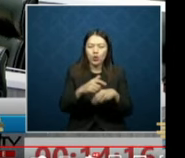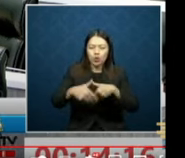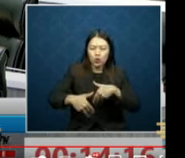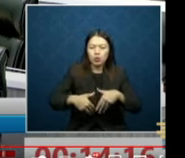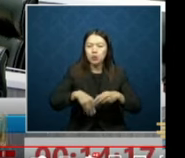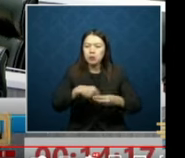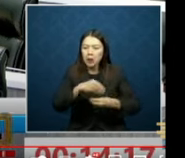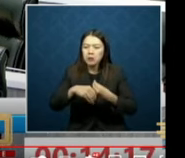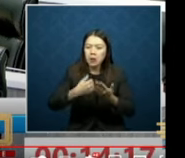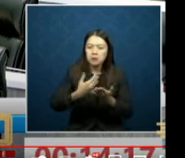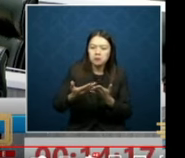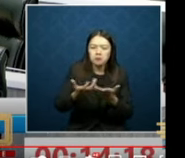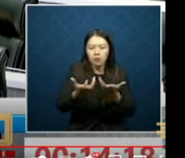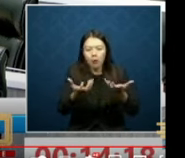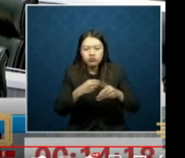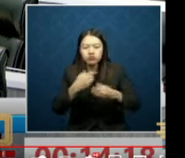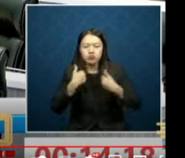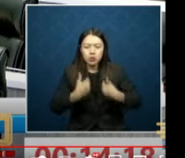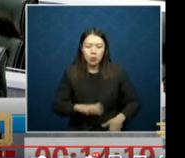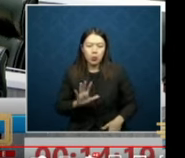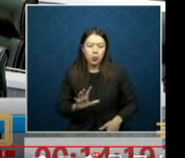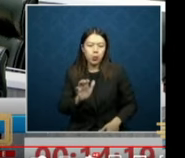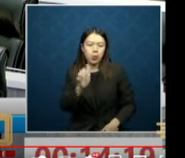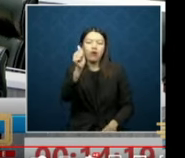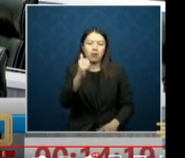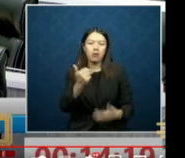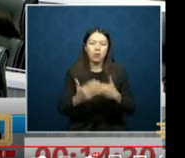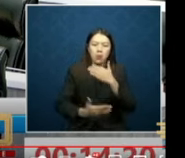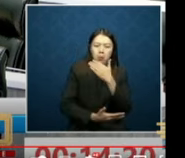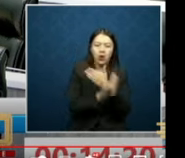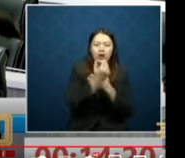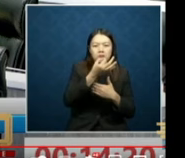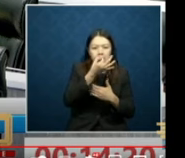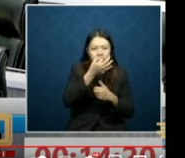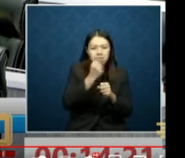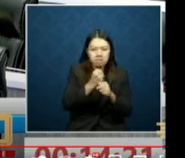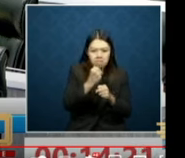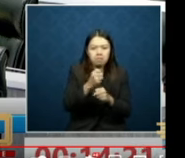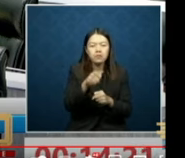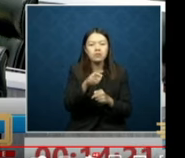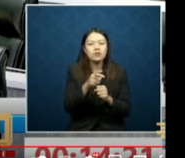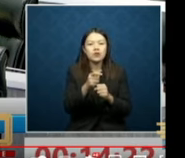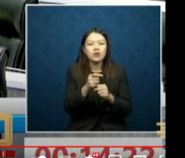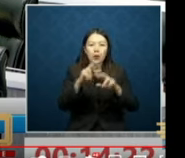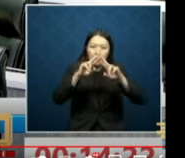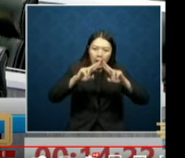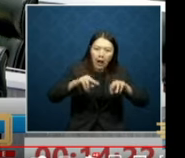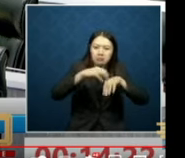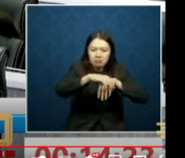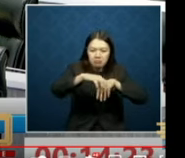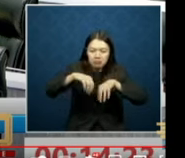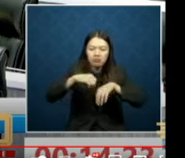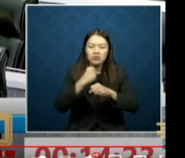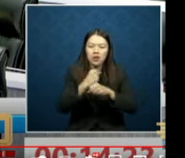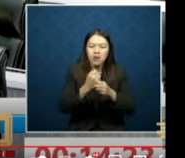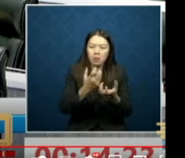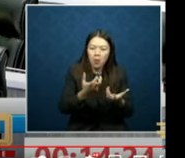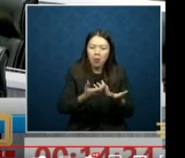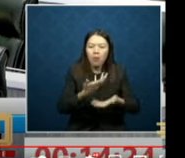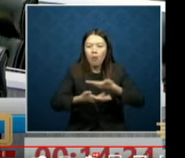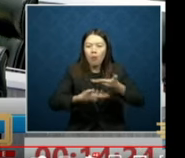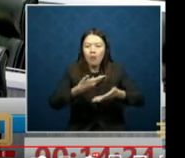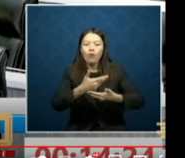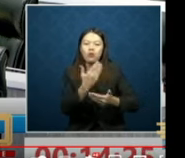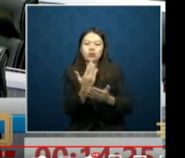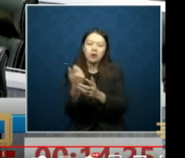จับจ่ายใช้สอยยกระดับคุณภาพชีวิตการสร้างโอกาสในการประกอบอาชีพขยายกิจการเกิดการผลิตสินค้านำไปสู่